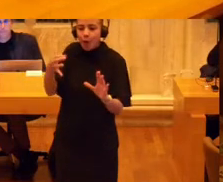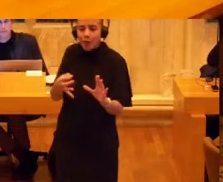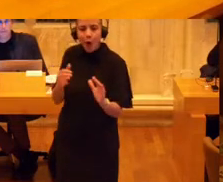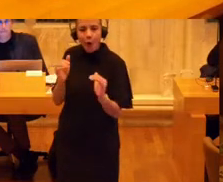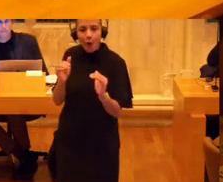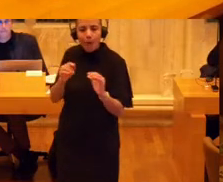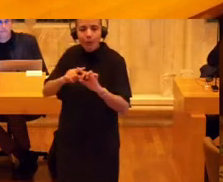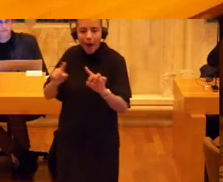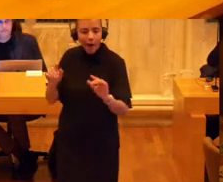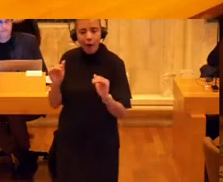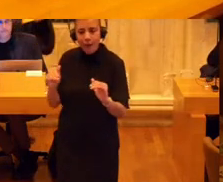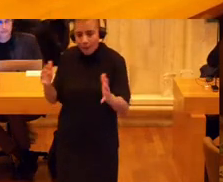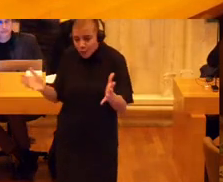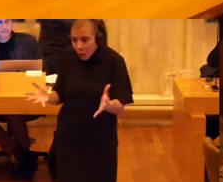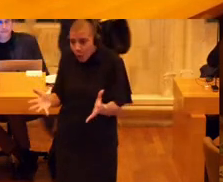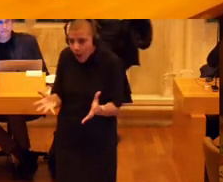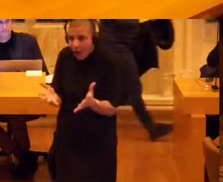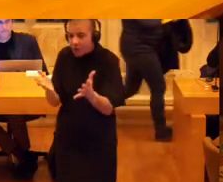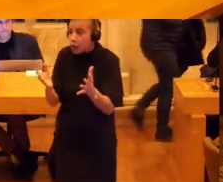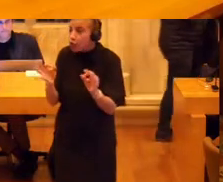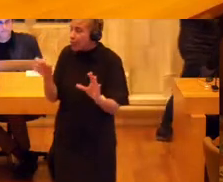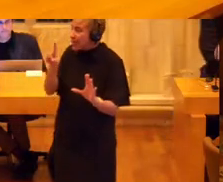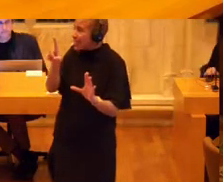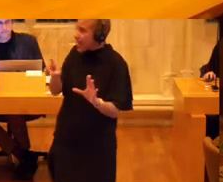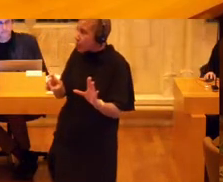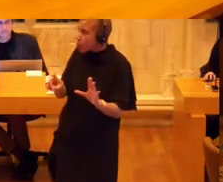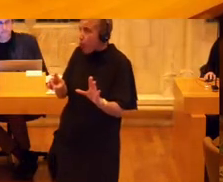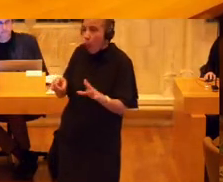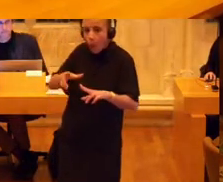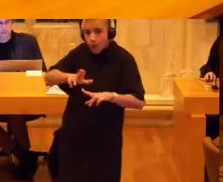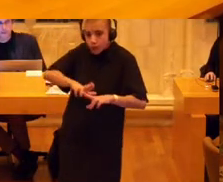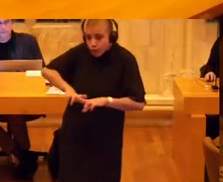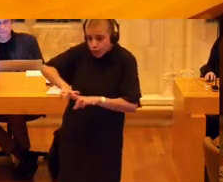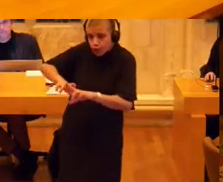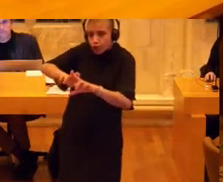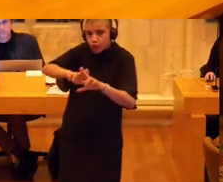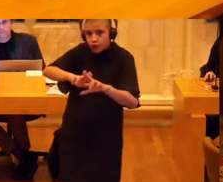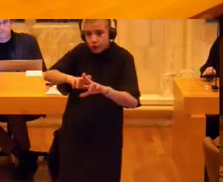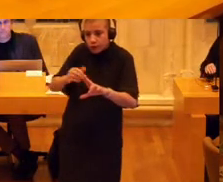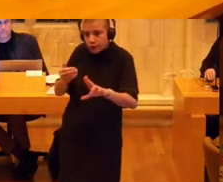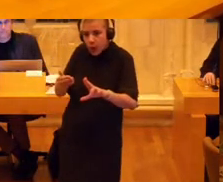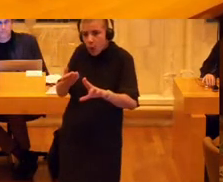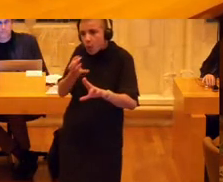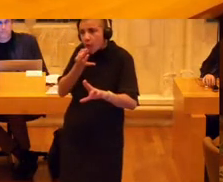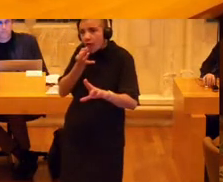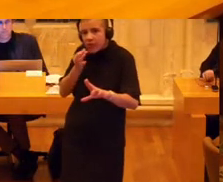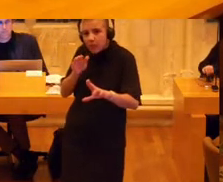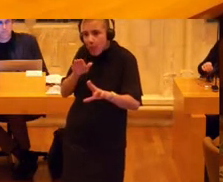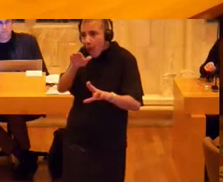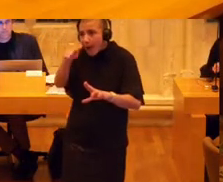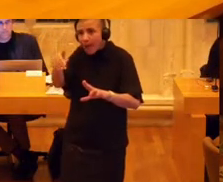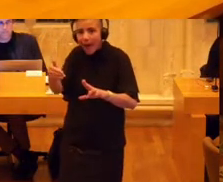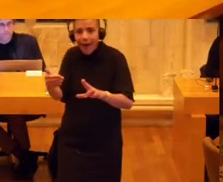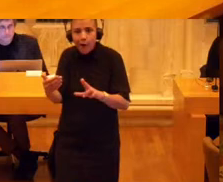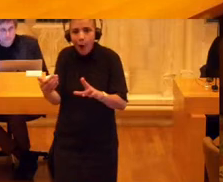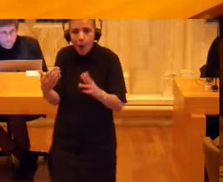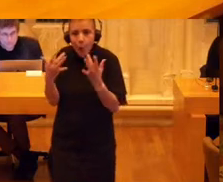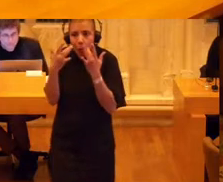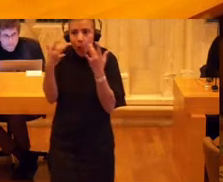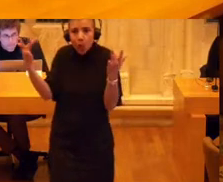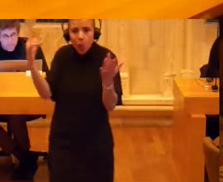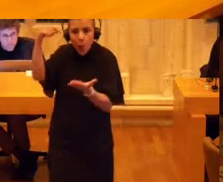culturel. Il y a une bonne partie de cette église, la nef, qui est à l'air libre. Ceci